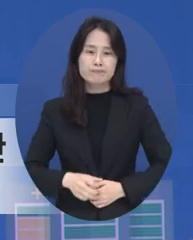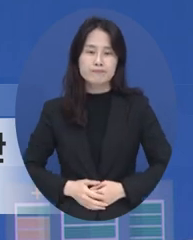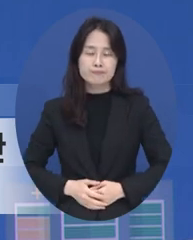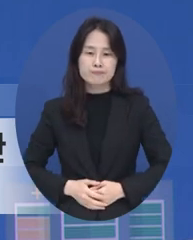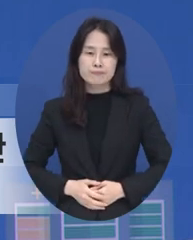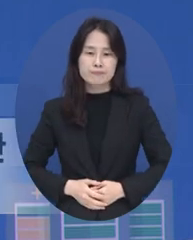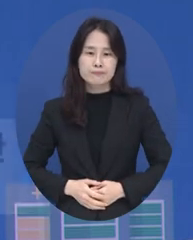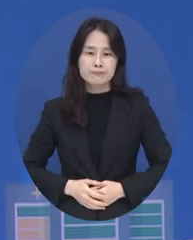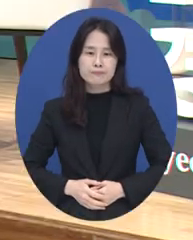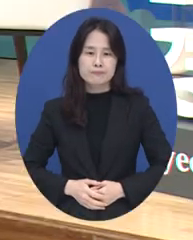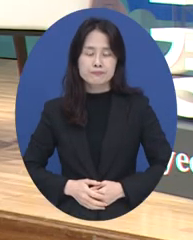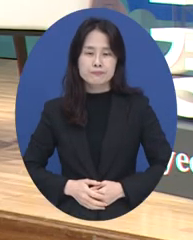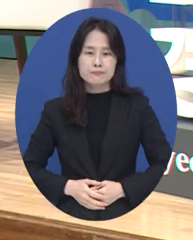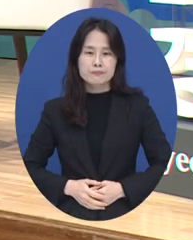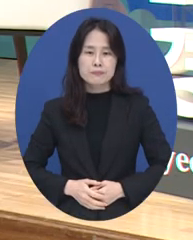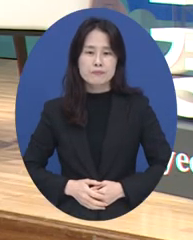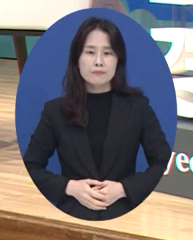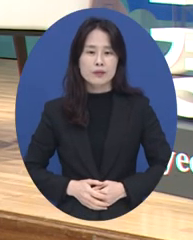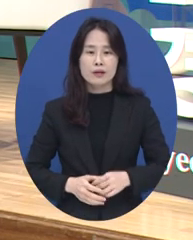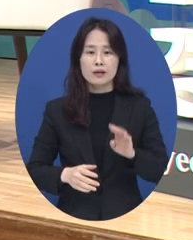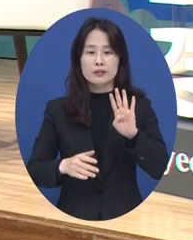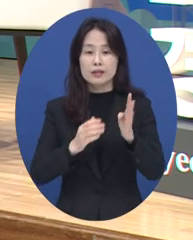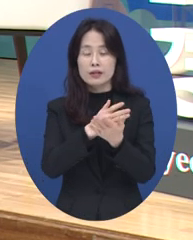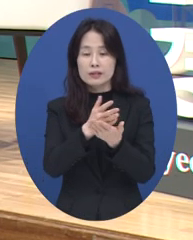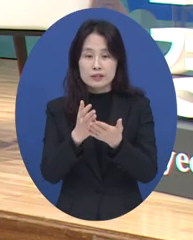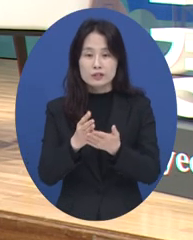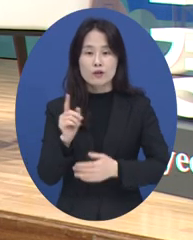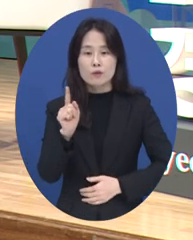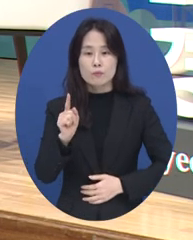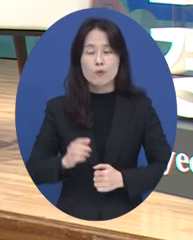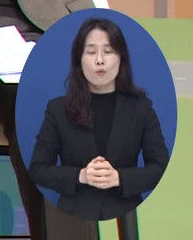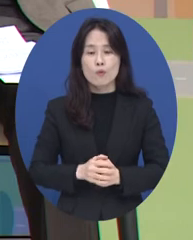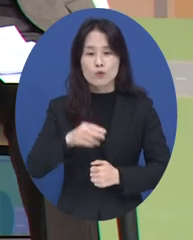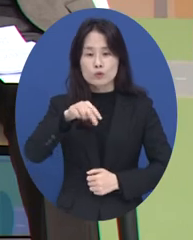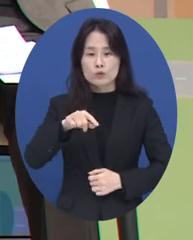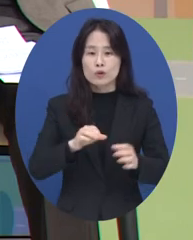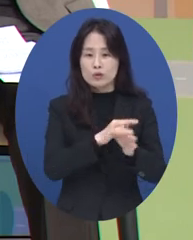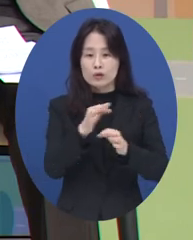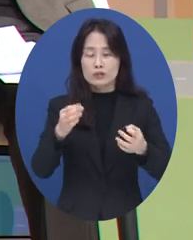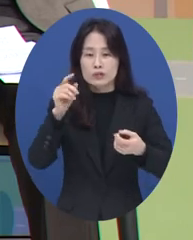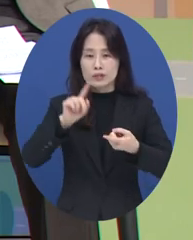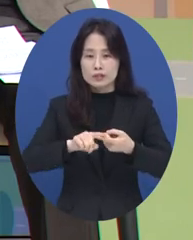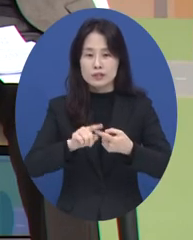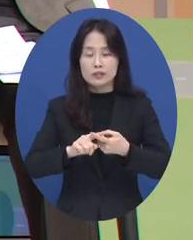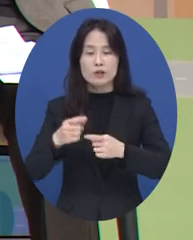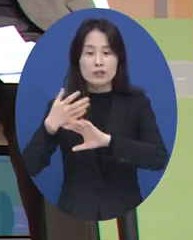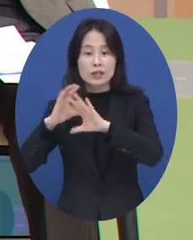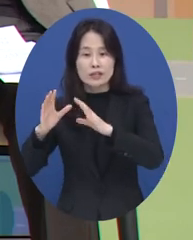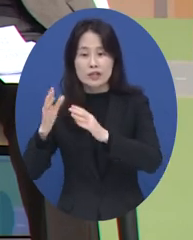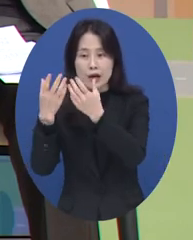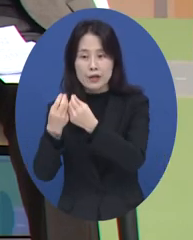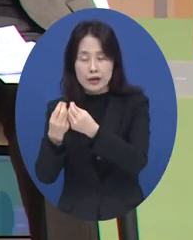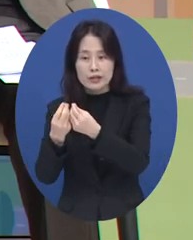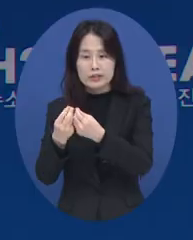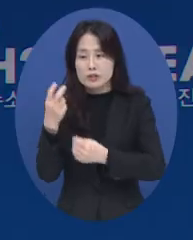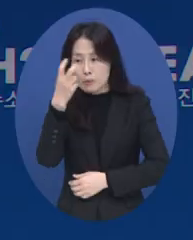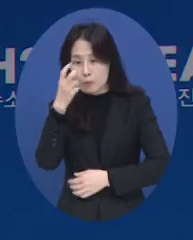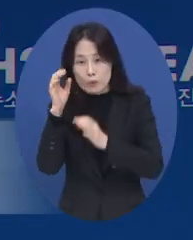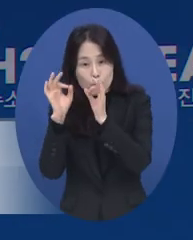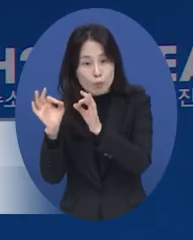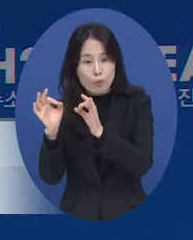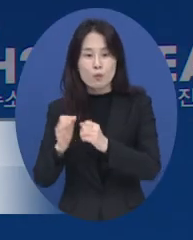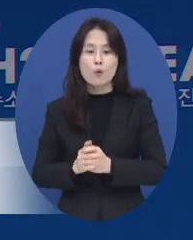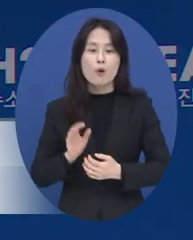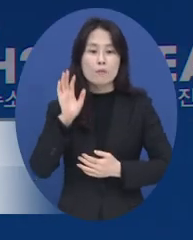저희가 눈 위를 하겠습니다 총 4개 세션의 선수 수 경제에 관한 해외와 주요 부처의 정책과 실행 사례들을 살펴보고